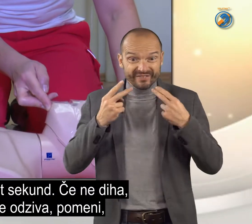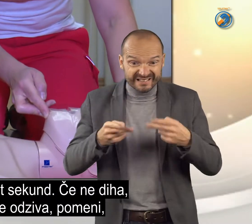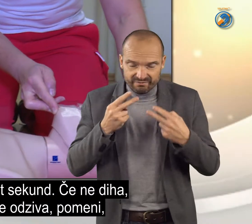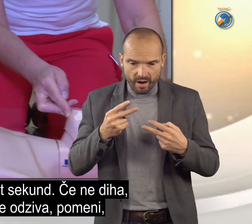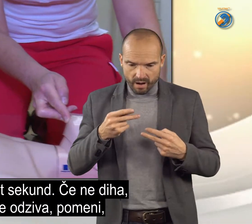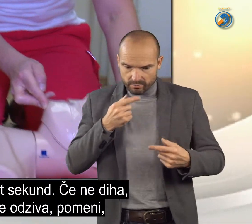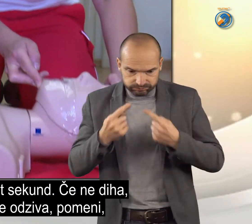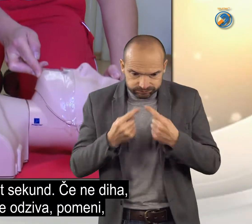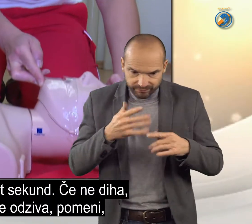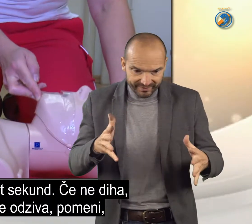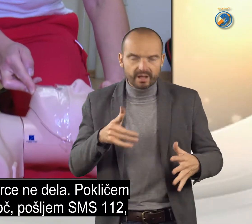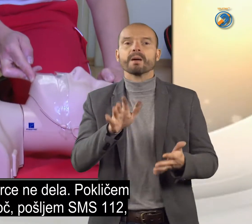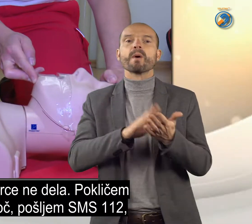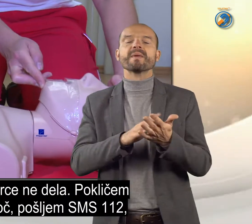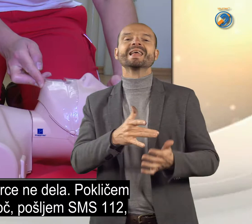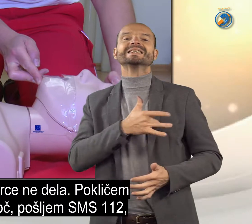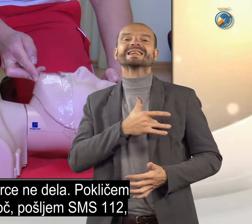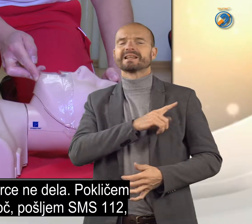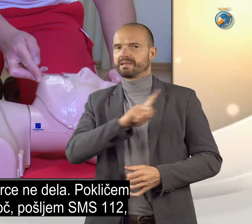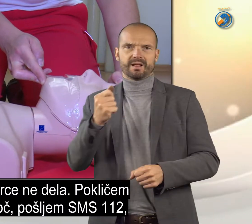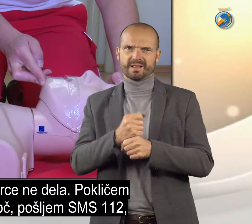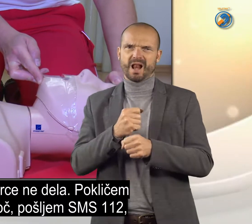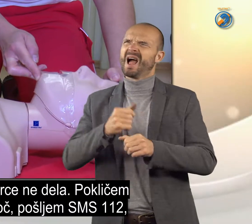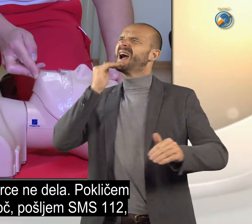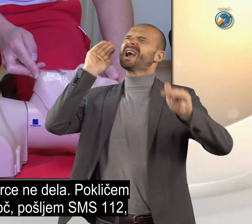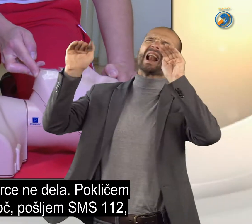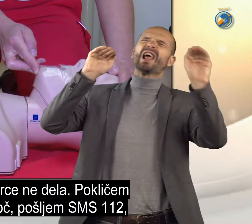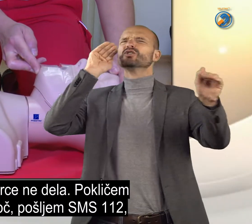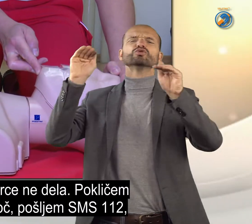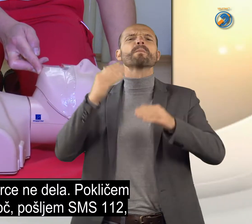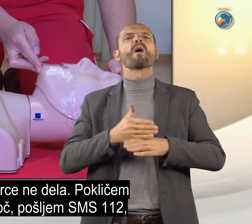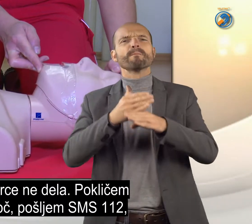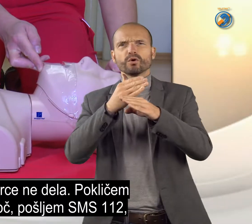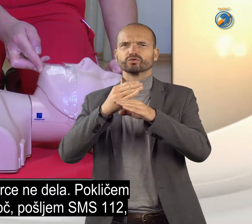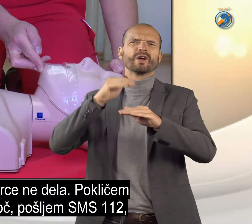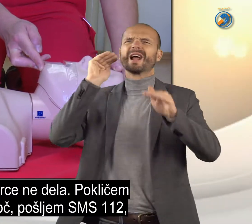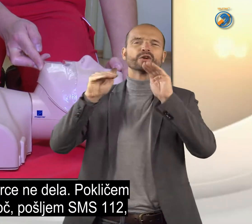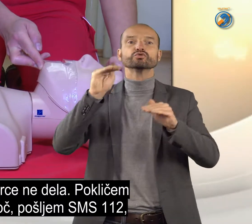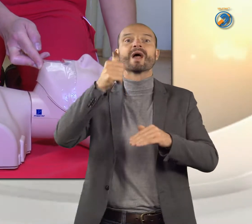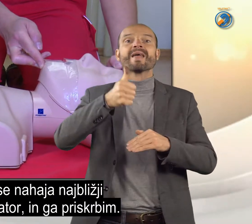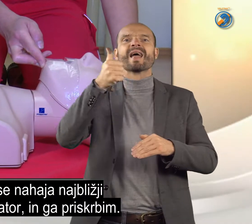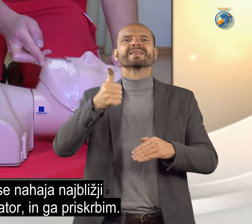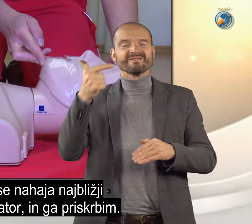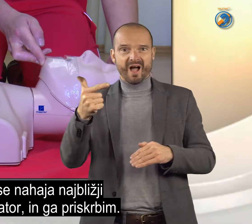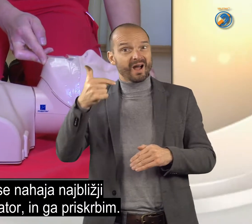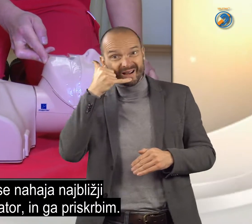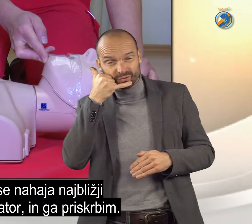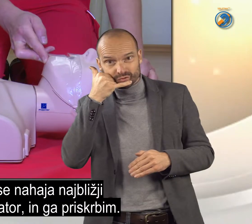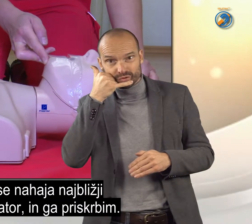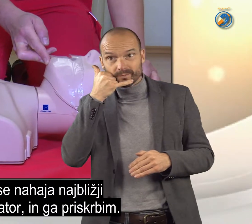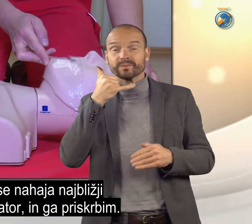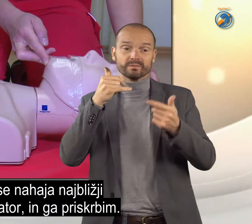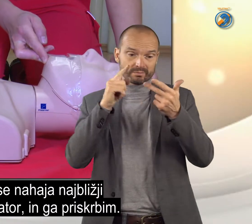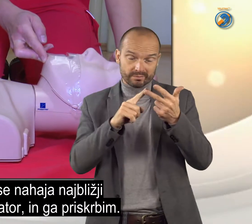se ne odziva in ne diha, da srce ne dela. Pokličem na pomoč, pokličem 112, vprašam, kje se nahaja